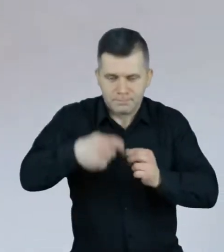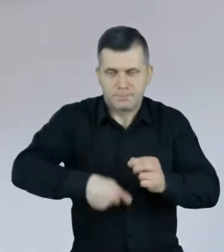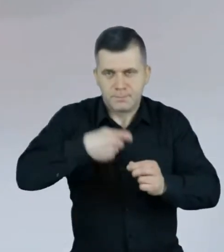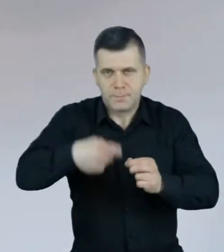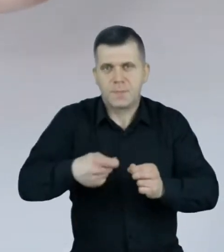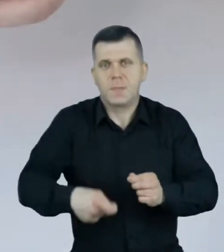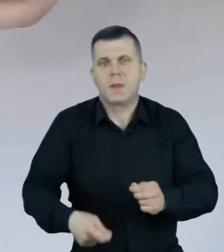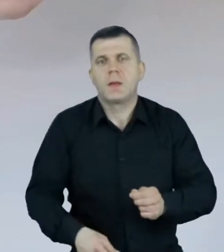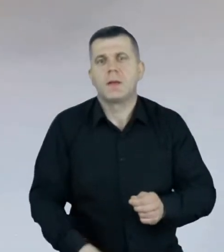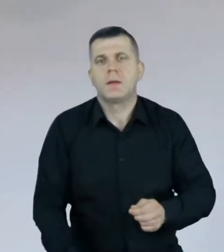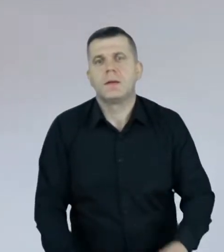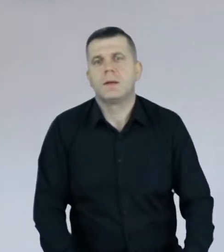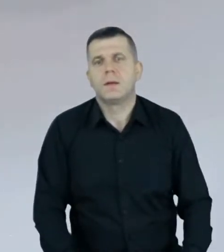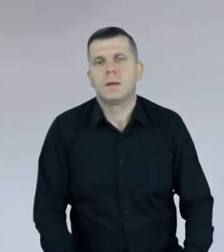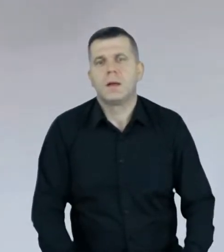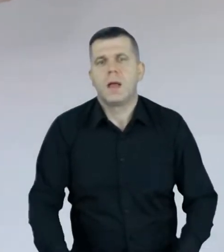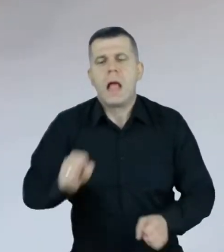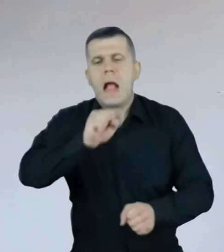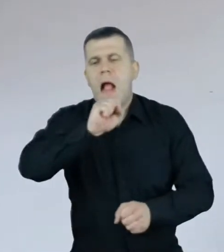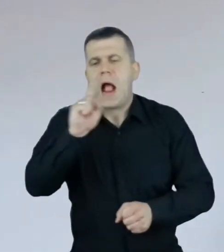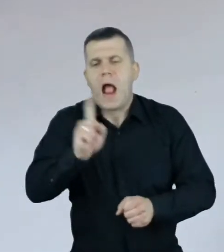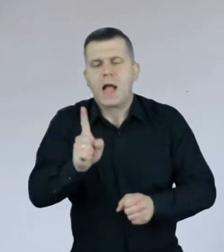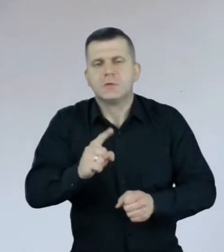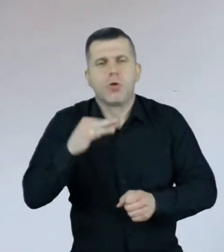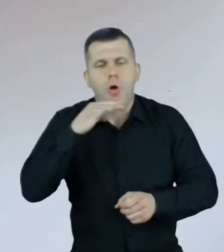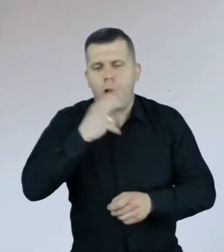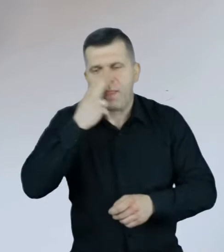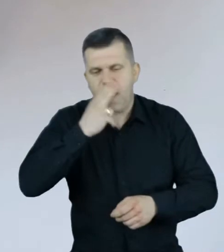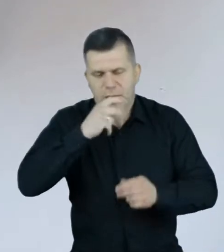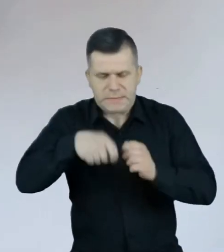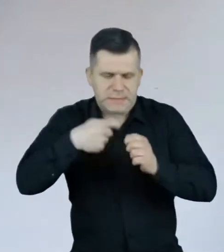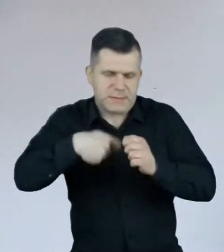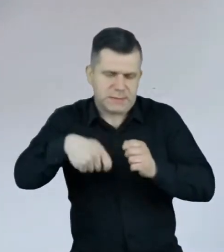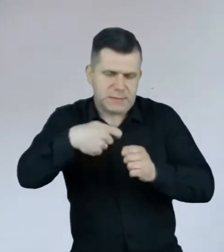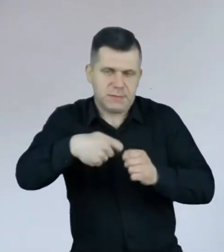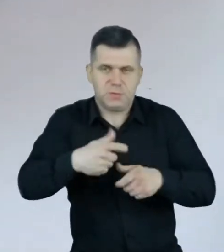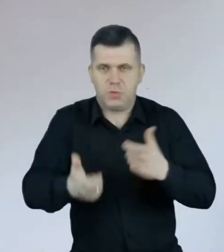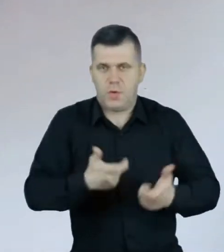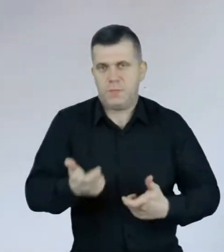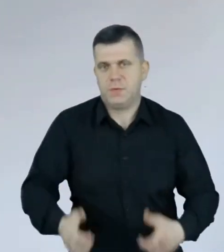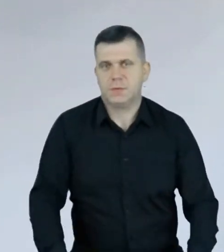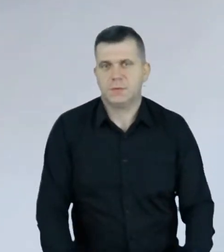obwinionego aż będzie ledwo widoczne balonik